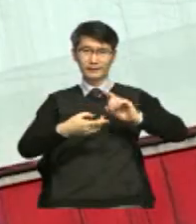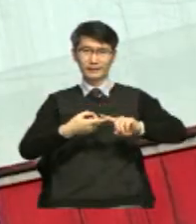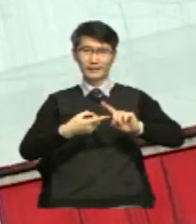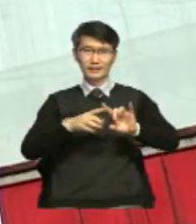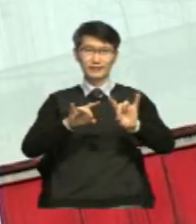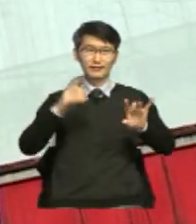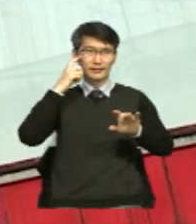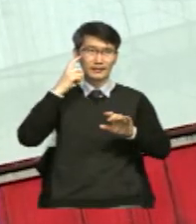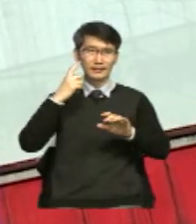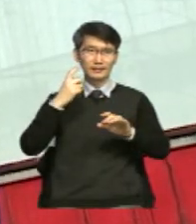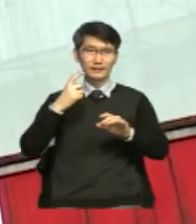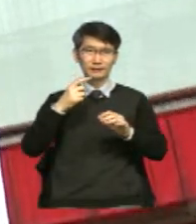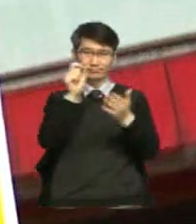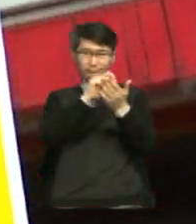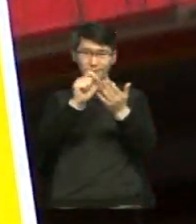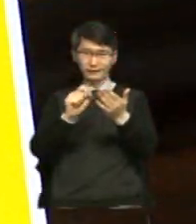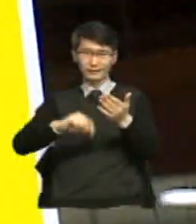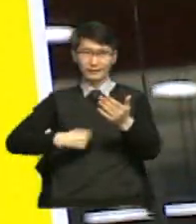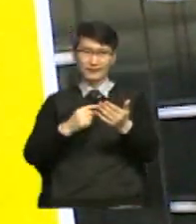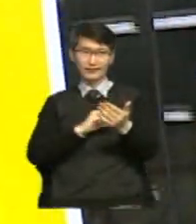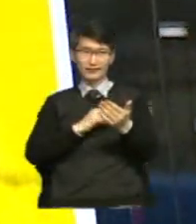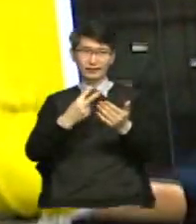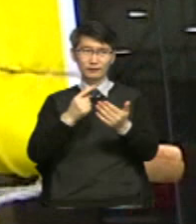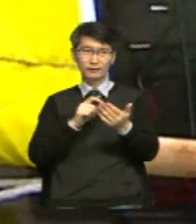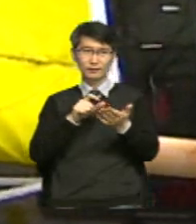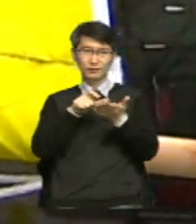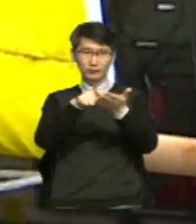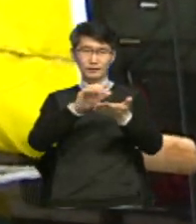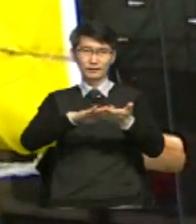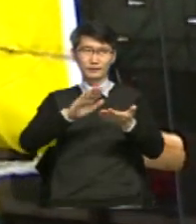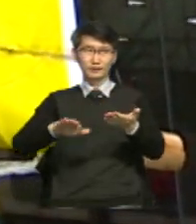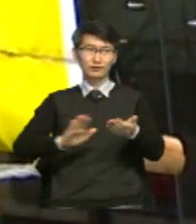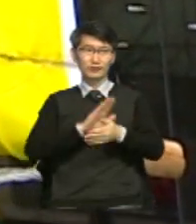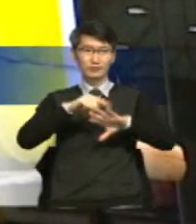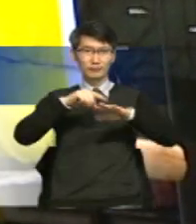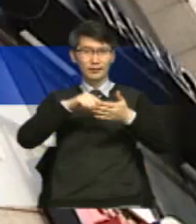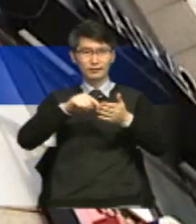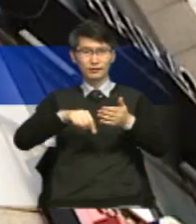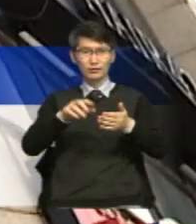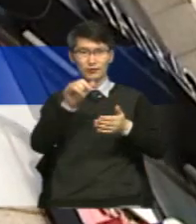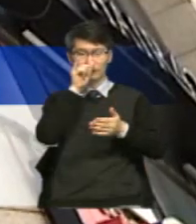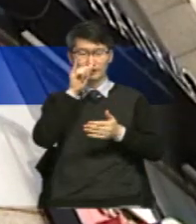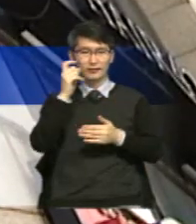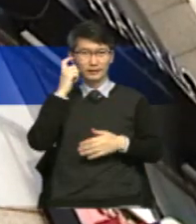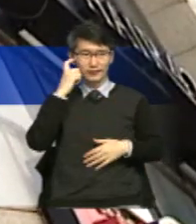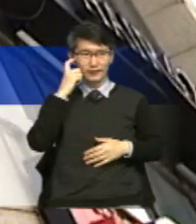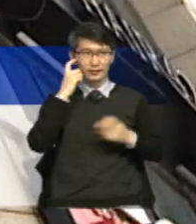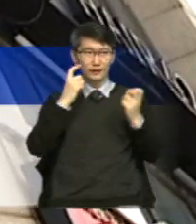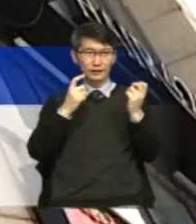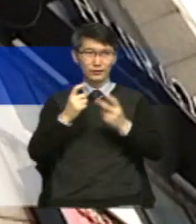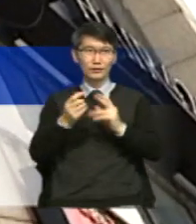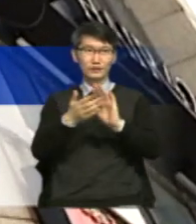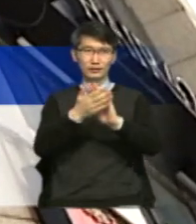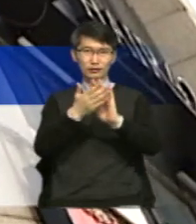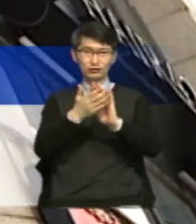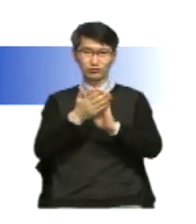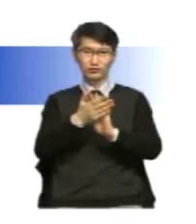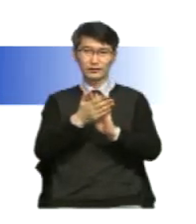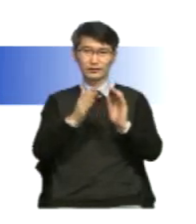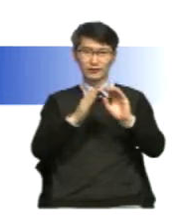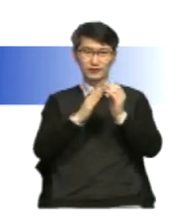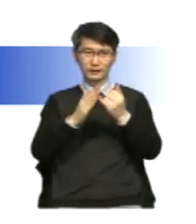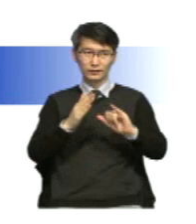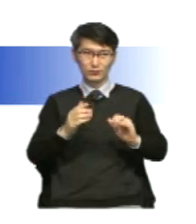담았고 그 아래에는 자신의 이름도 새겨넣었습니다. 저의 마음속으로만 가지고 있던 생각들 그리고 친구들이나